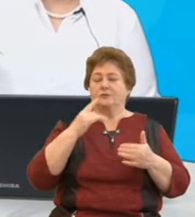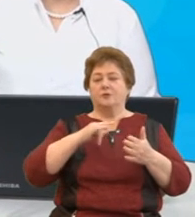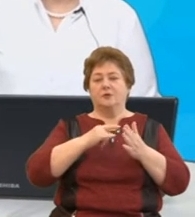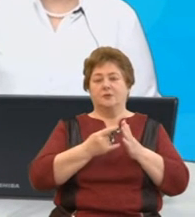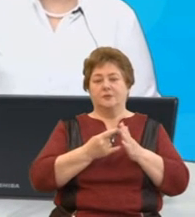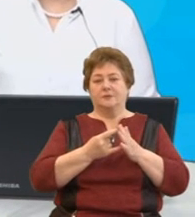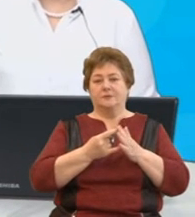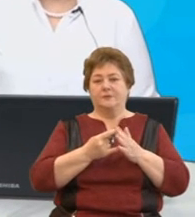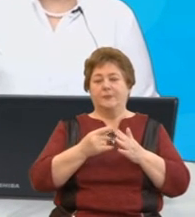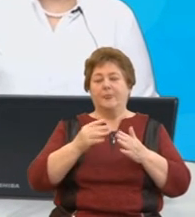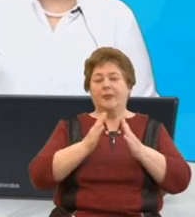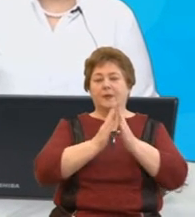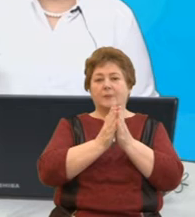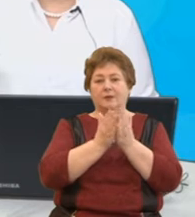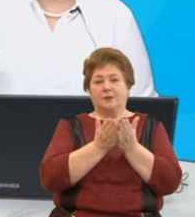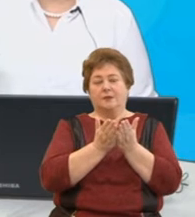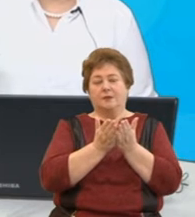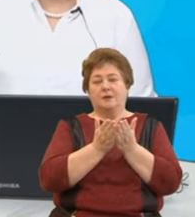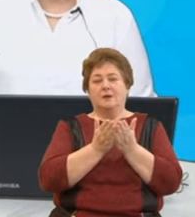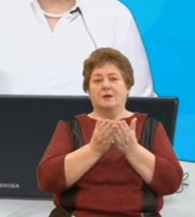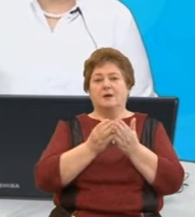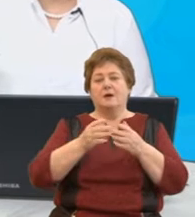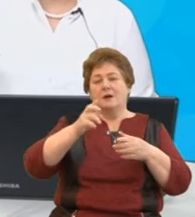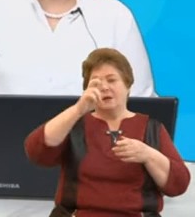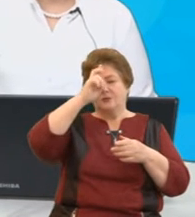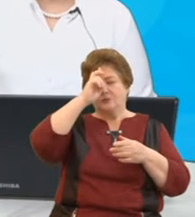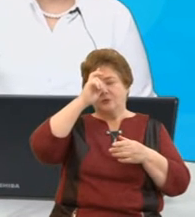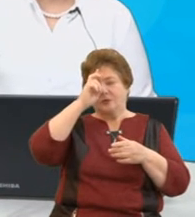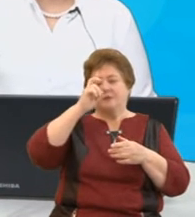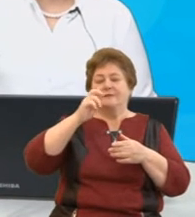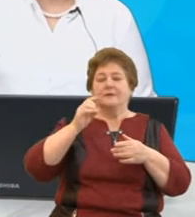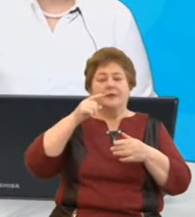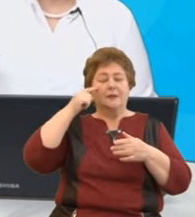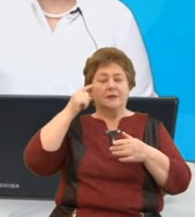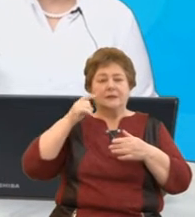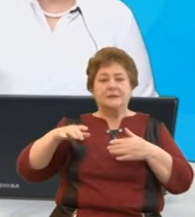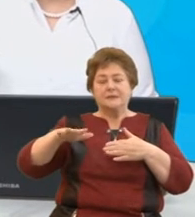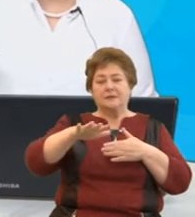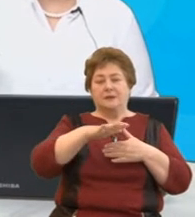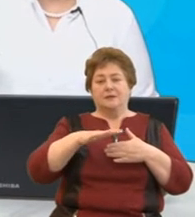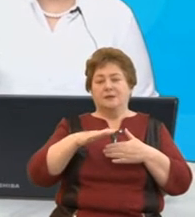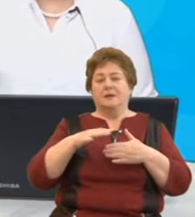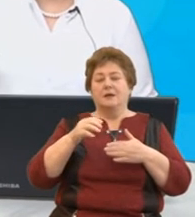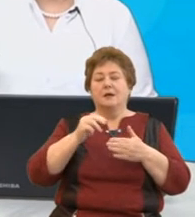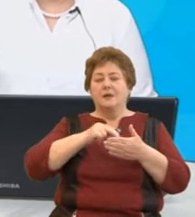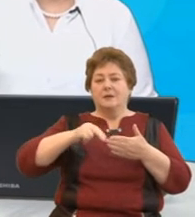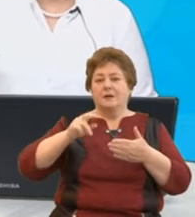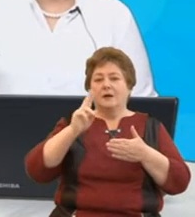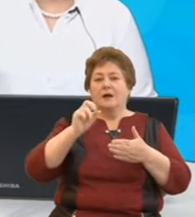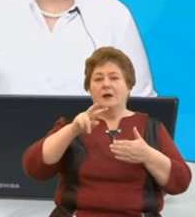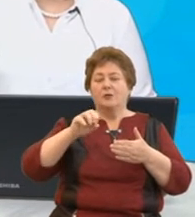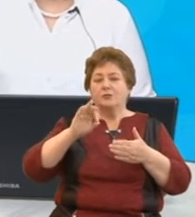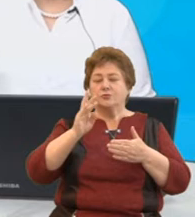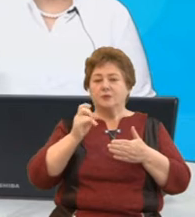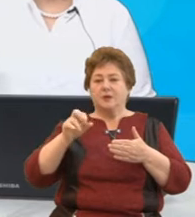по учебнику государственного стандарта кыргызстана авторы калюжная и